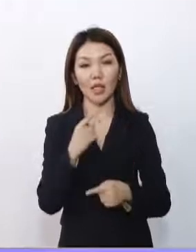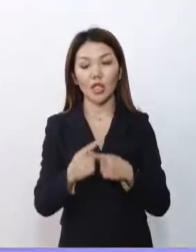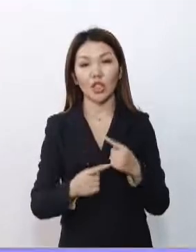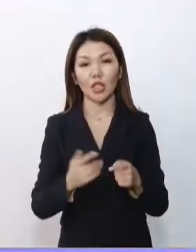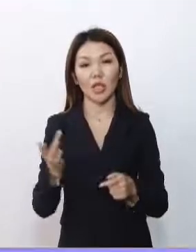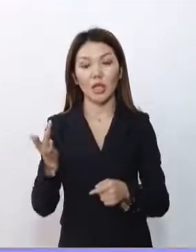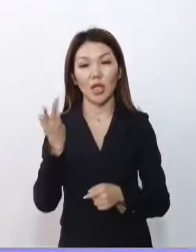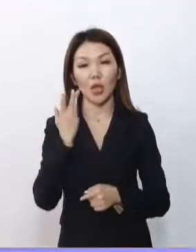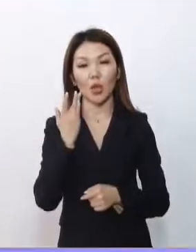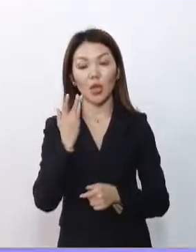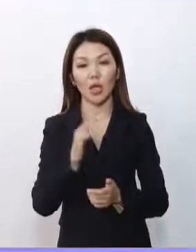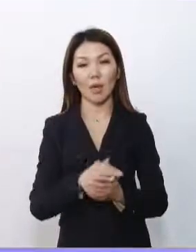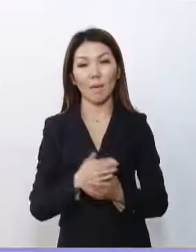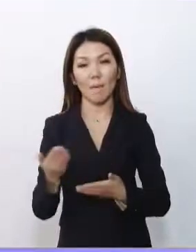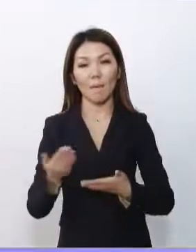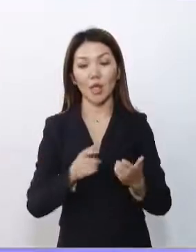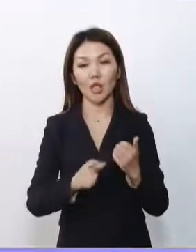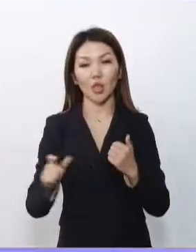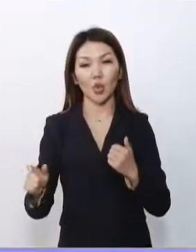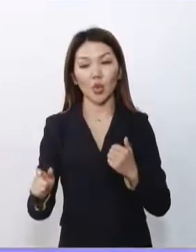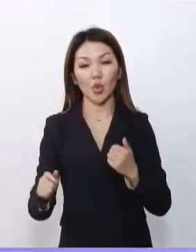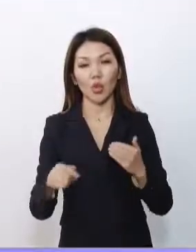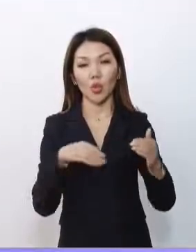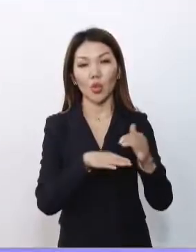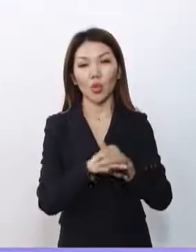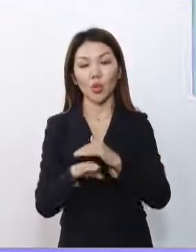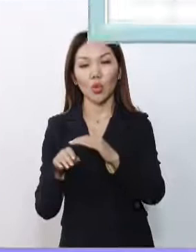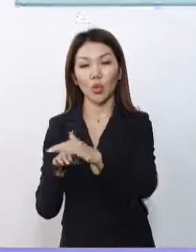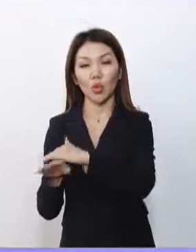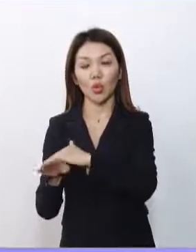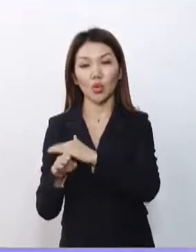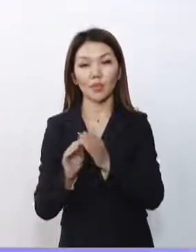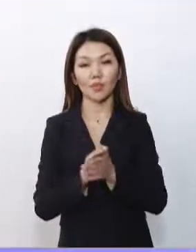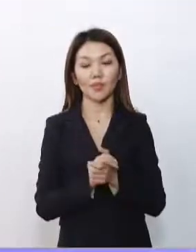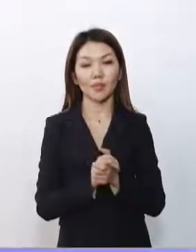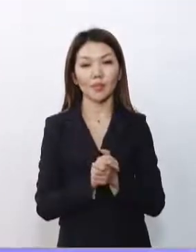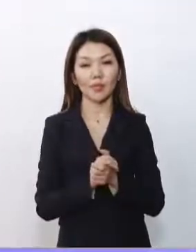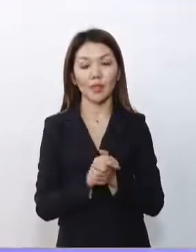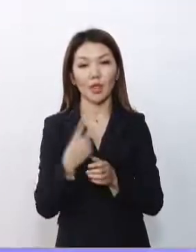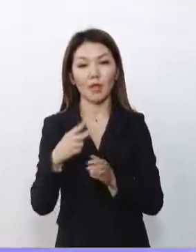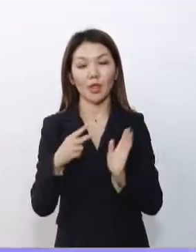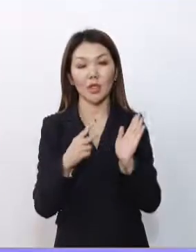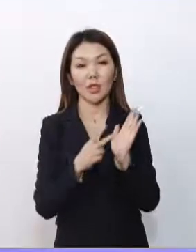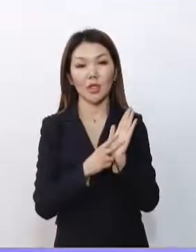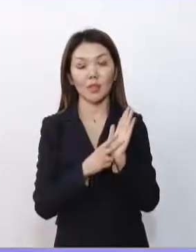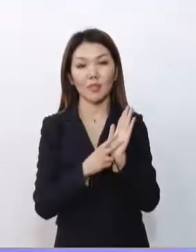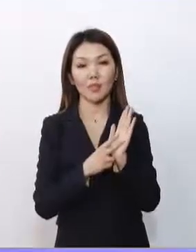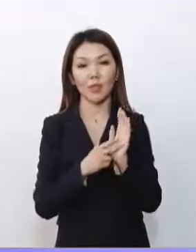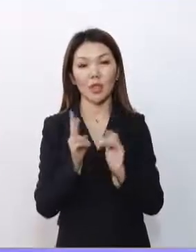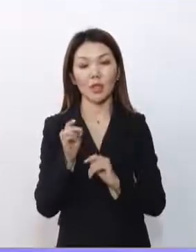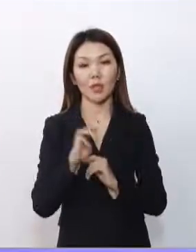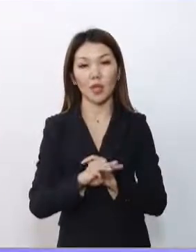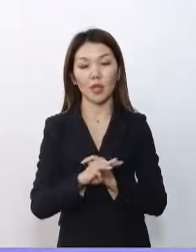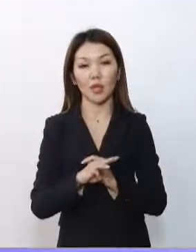который пешеходы удаляться друг от друга на 27 километров для